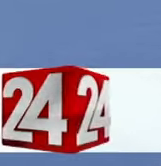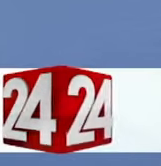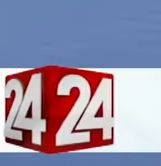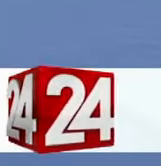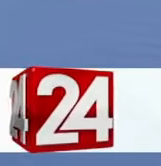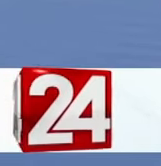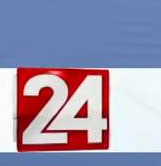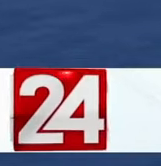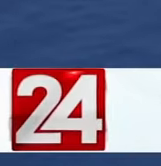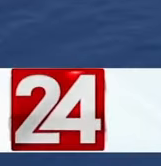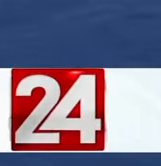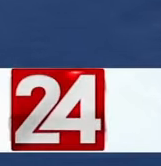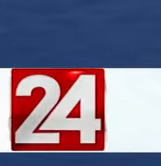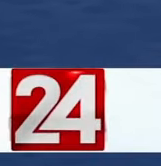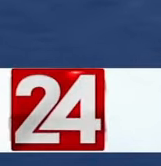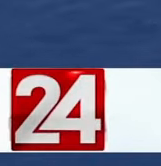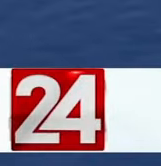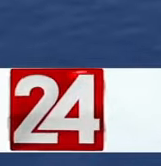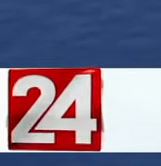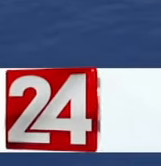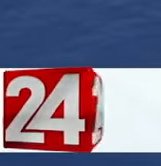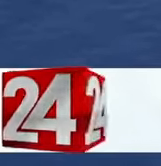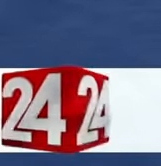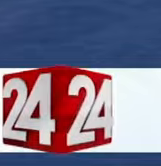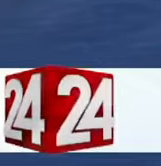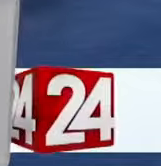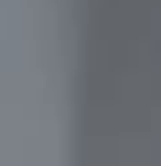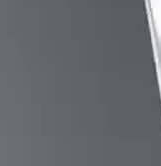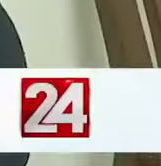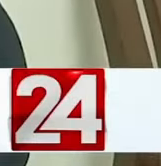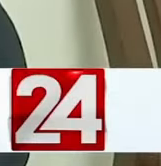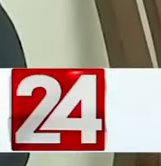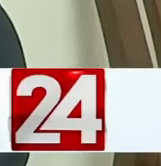ang Pilipinas at South China Sea.